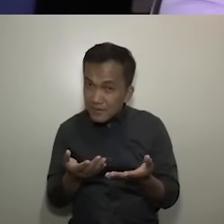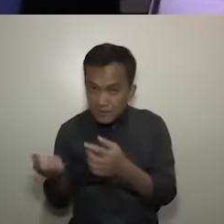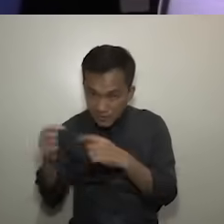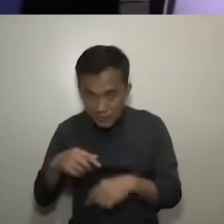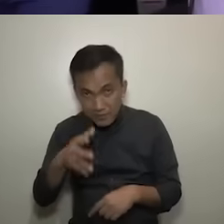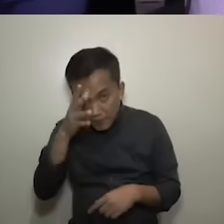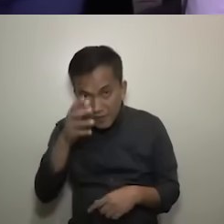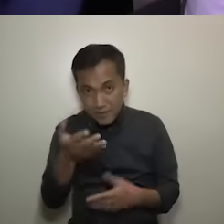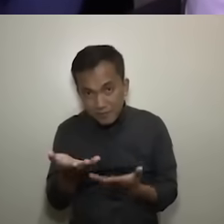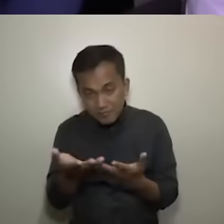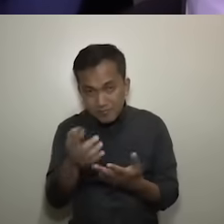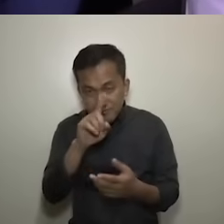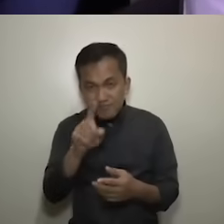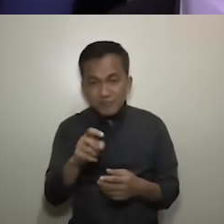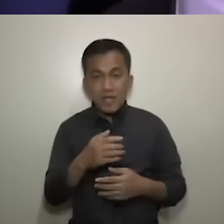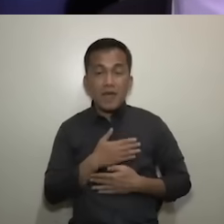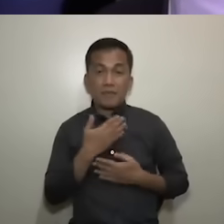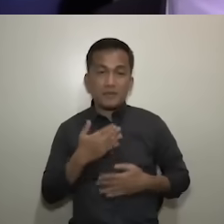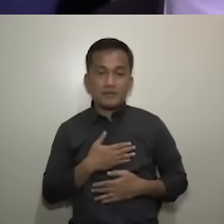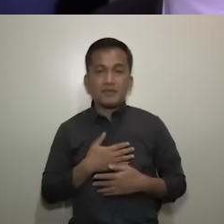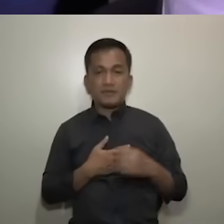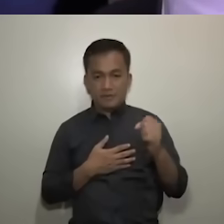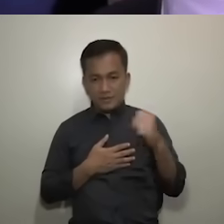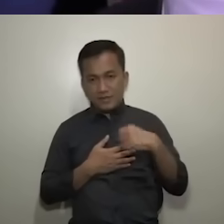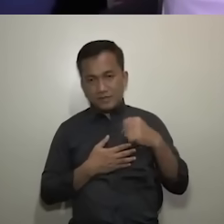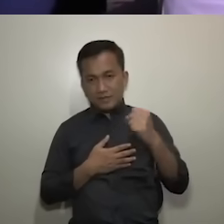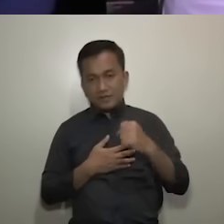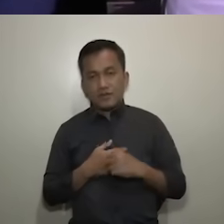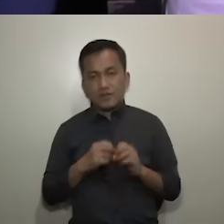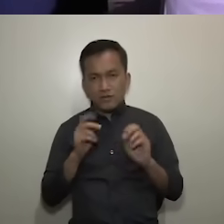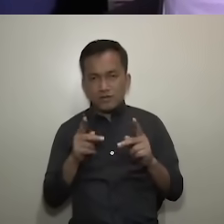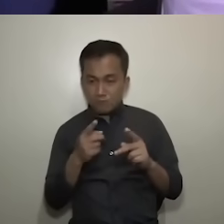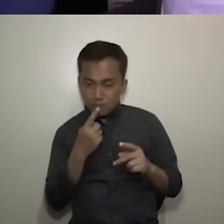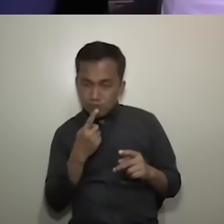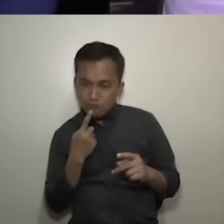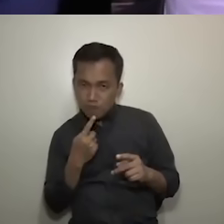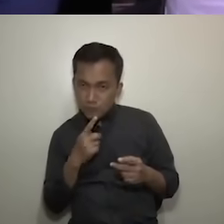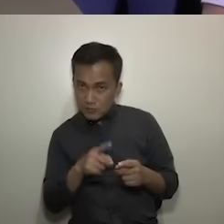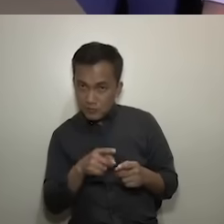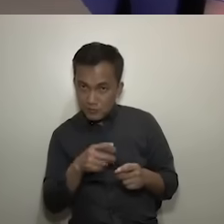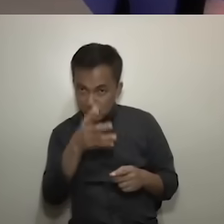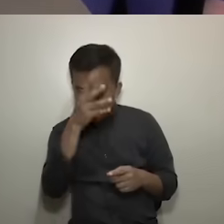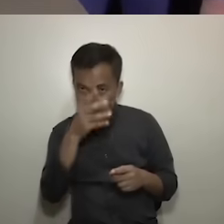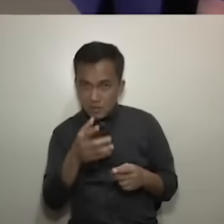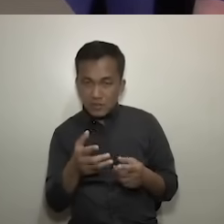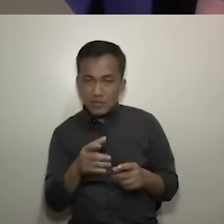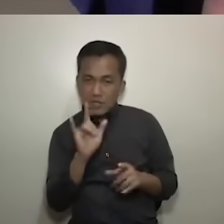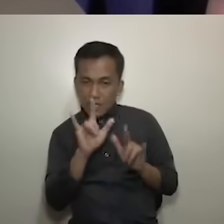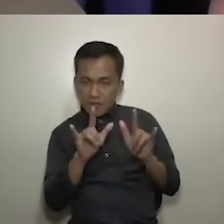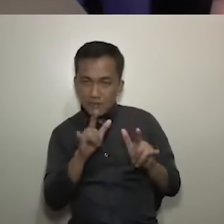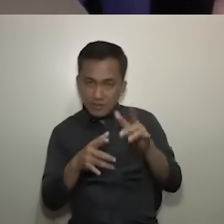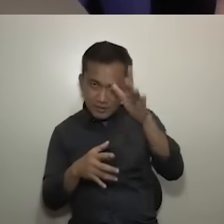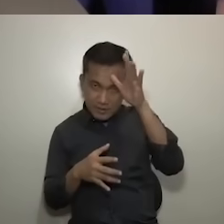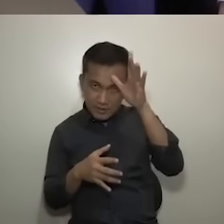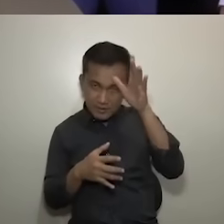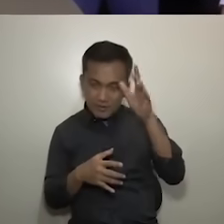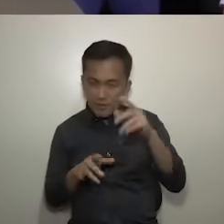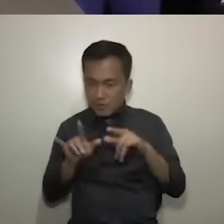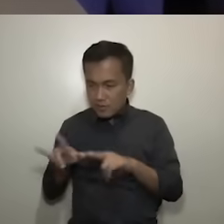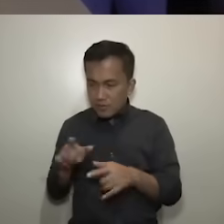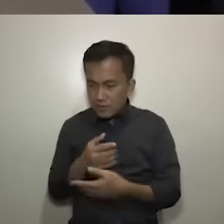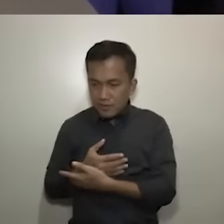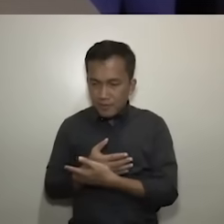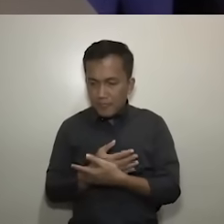si papa mo? Are you happy? Yeah. Okay. You want to say something to your dad? I love you, daddy. I love you too, baby.